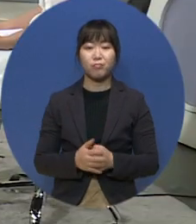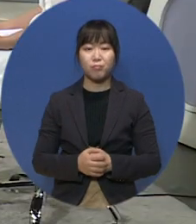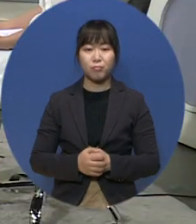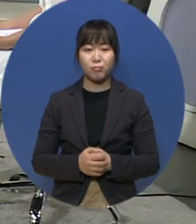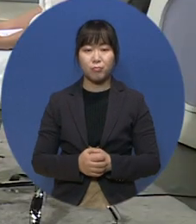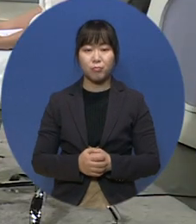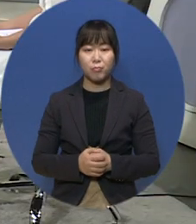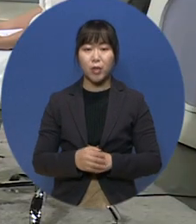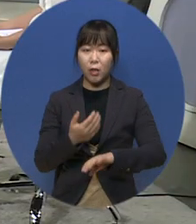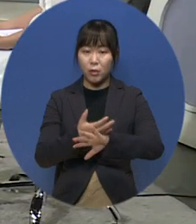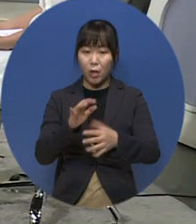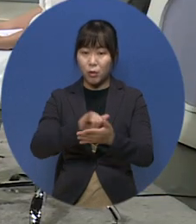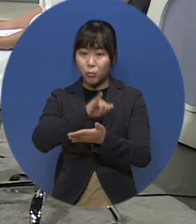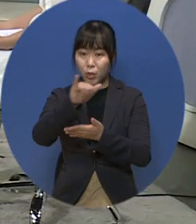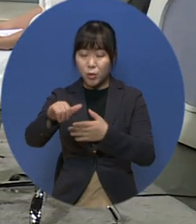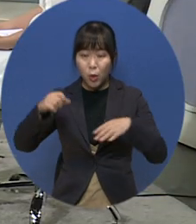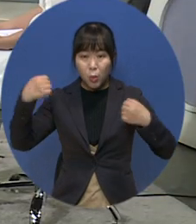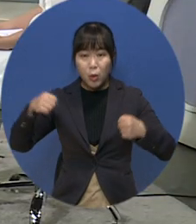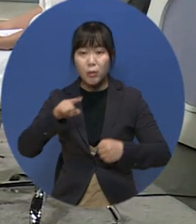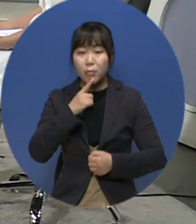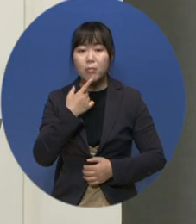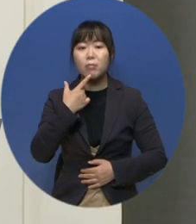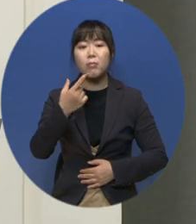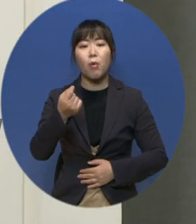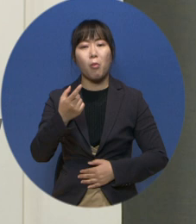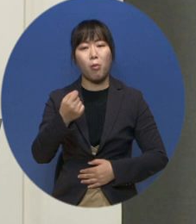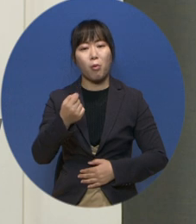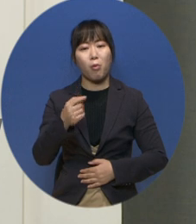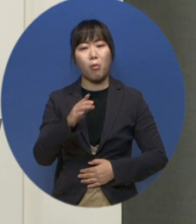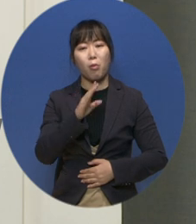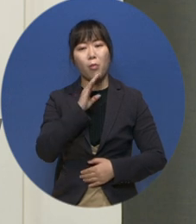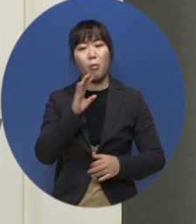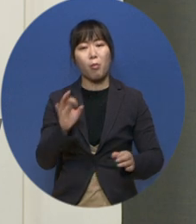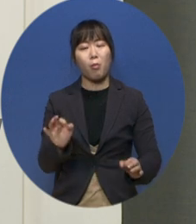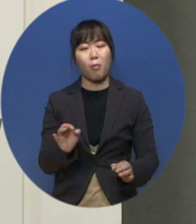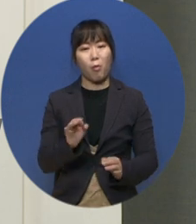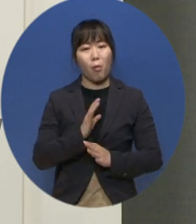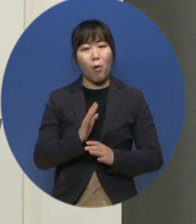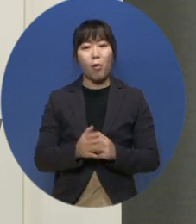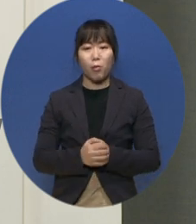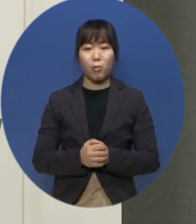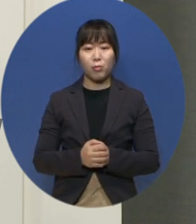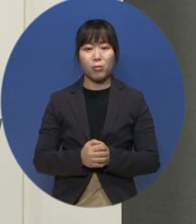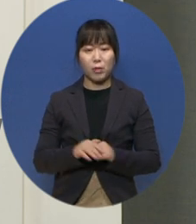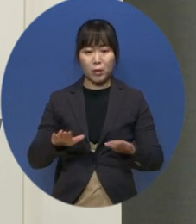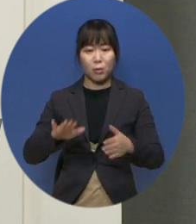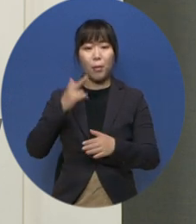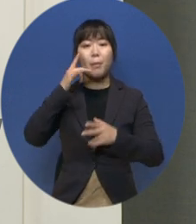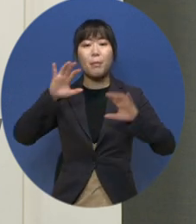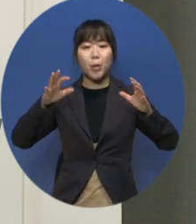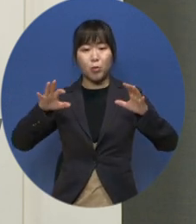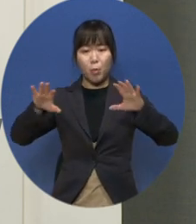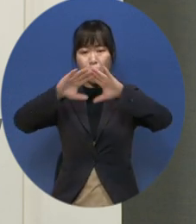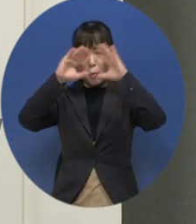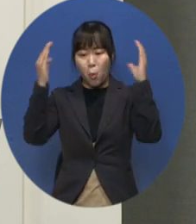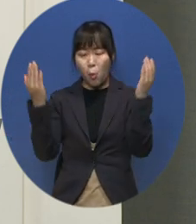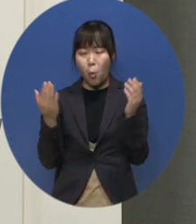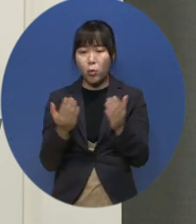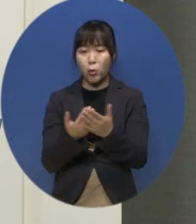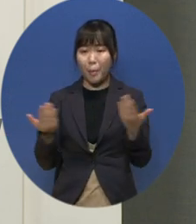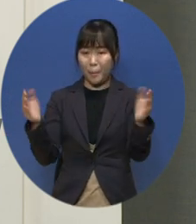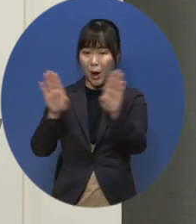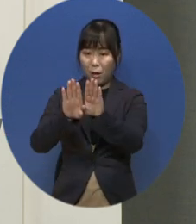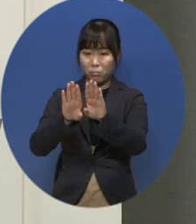공연을 해외 공연을 간단 말이에요. 그렇죠. 예. 이야, 이거는 놀라울 일이네. 예, 지금 예. 미국 자체가 모든 것을